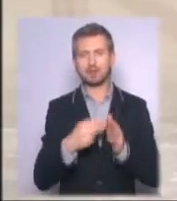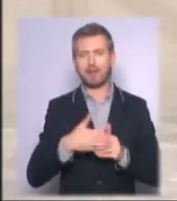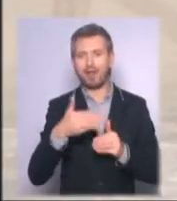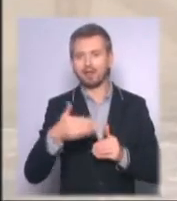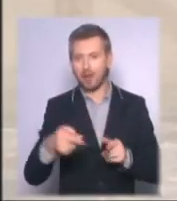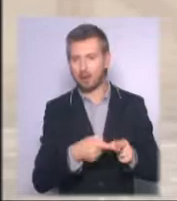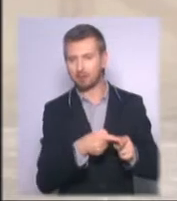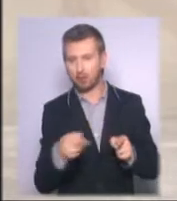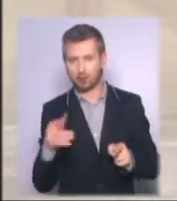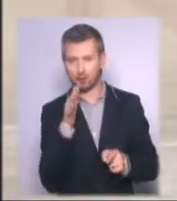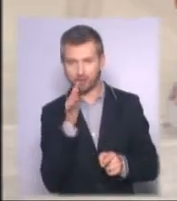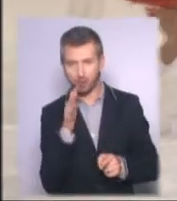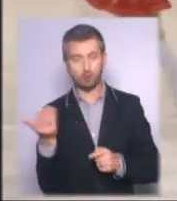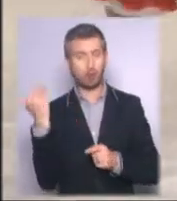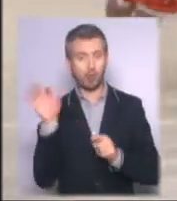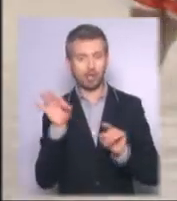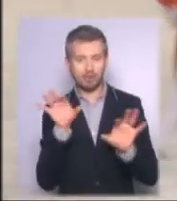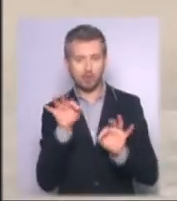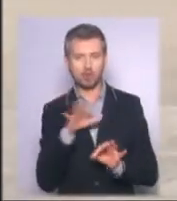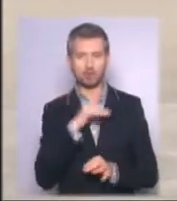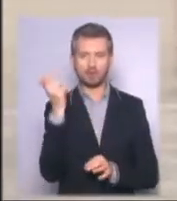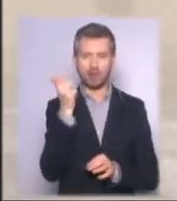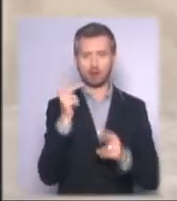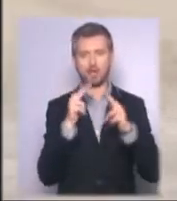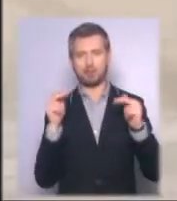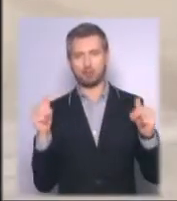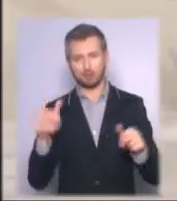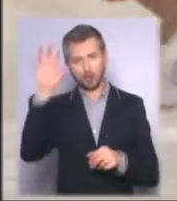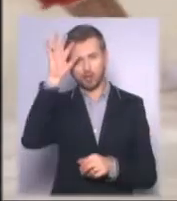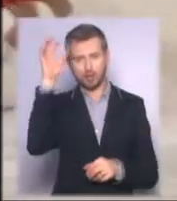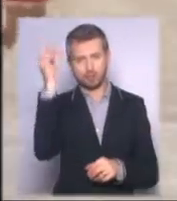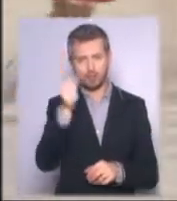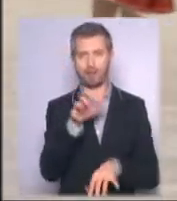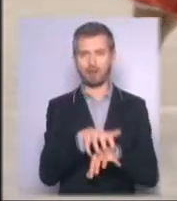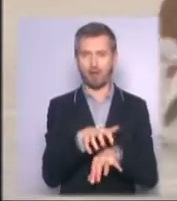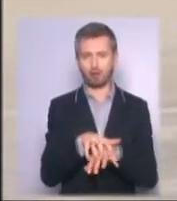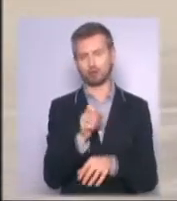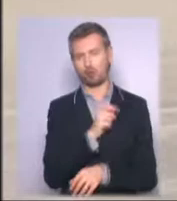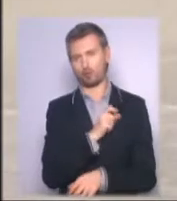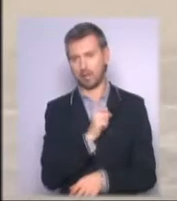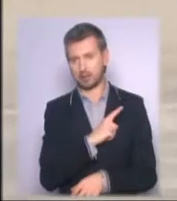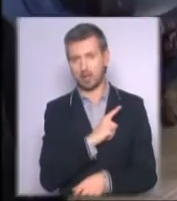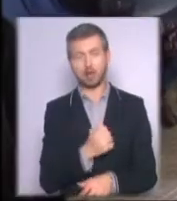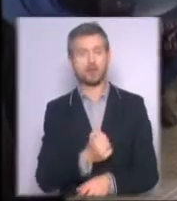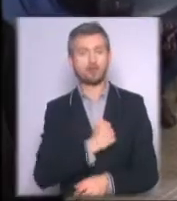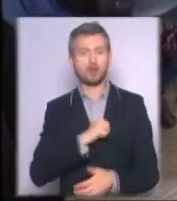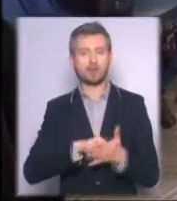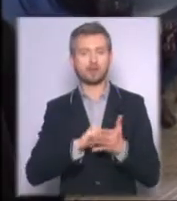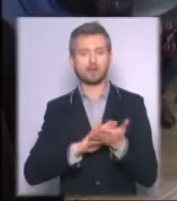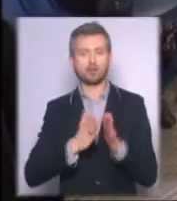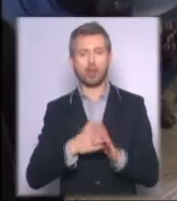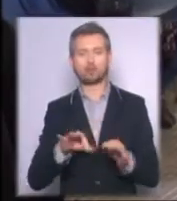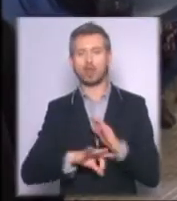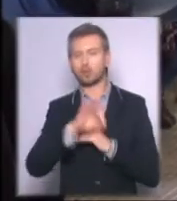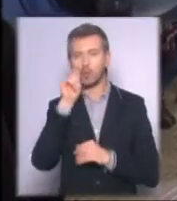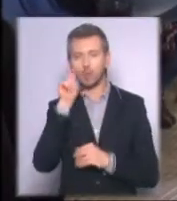сезону. Попередні відбори проходили у Харкові, Дніпропетровську, Кривому Розі, Калуші та Одесі. На жаль, через ситуацію на сході